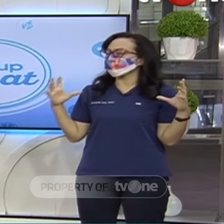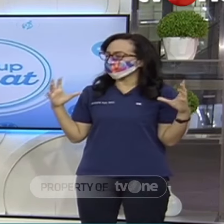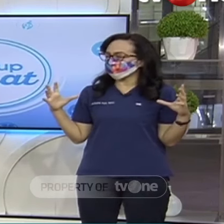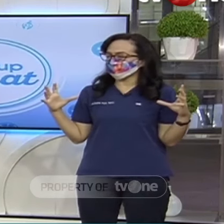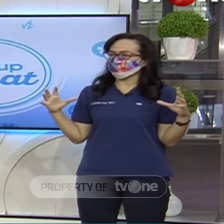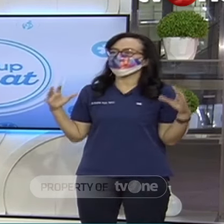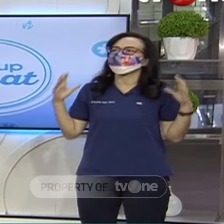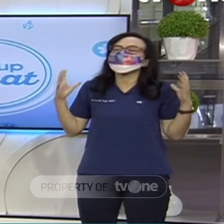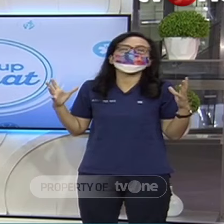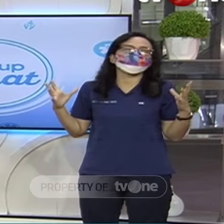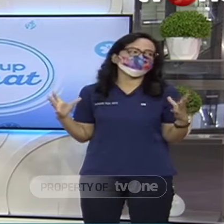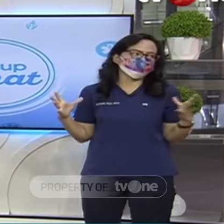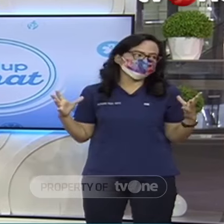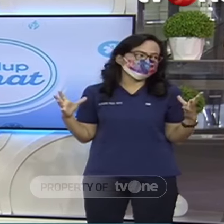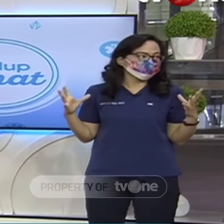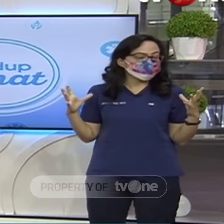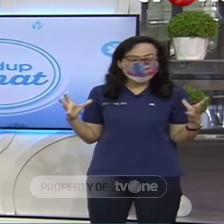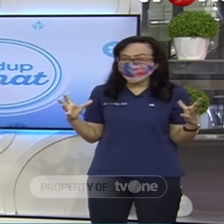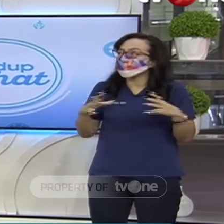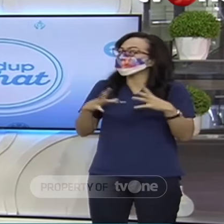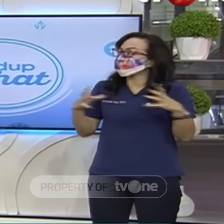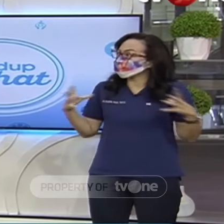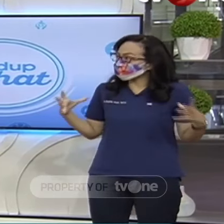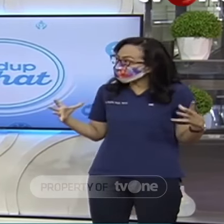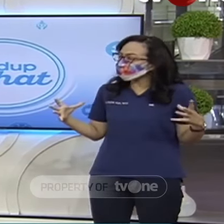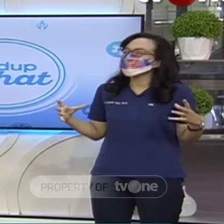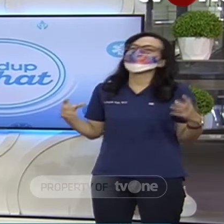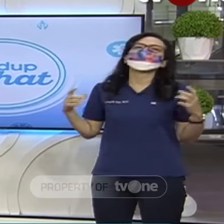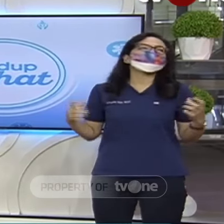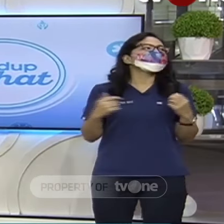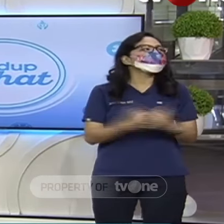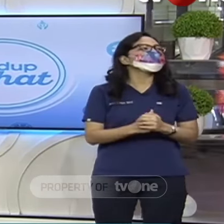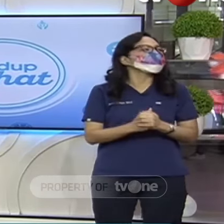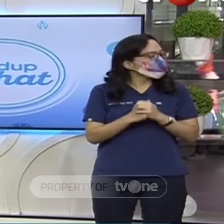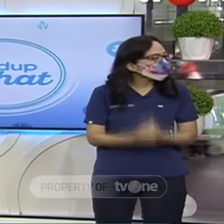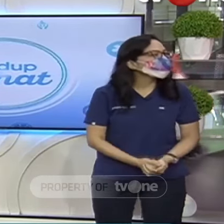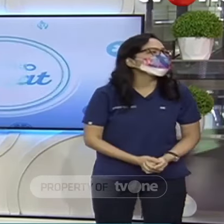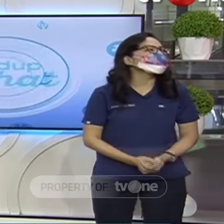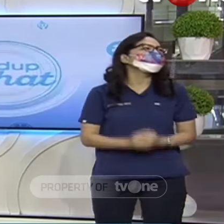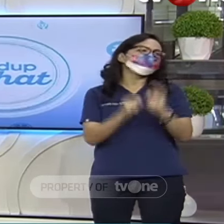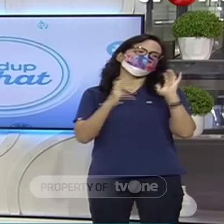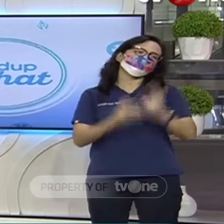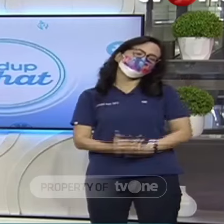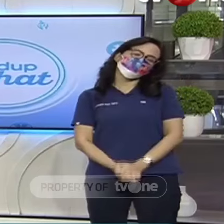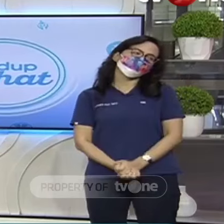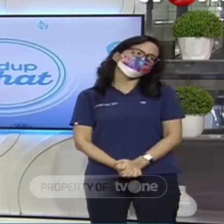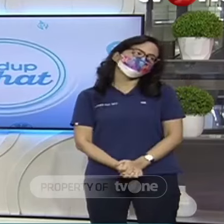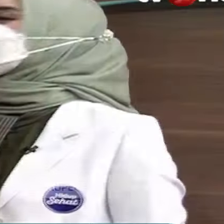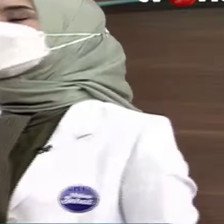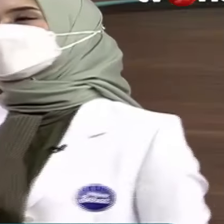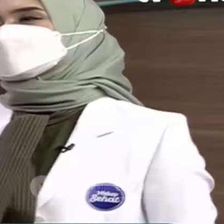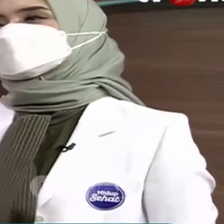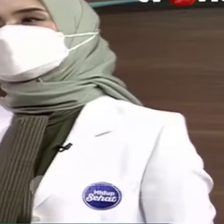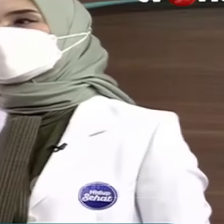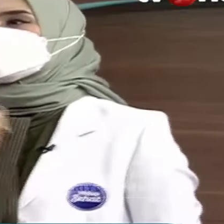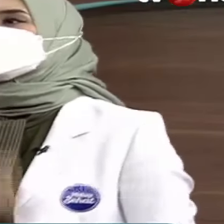sistem paru-paru kita atau fungsi paru-paru kita dengan maksimal mengembang maksimal jadinya untuk bermanfaat terhadap kesehatan paru-paru